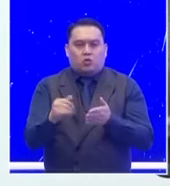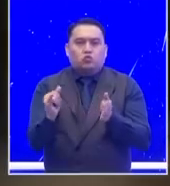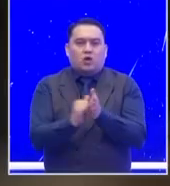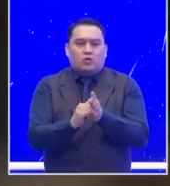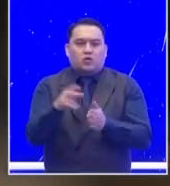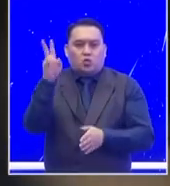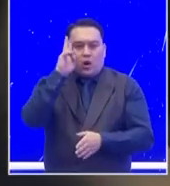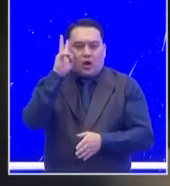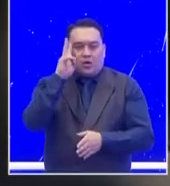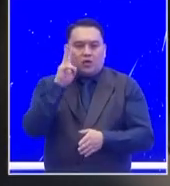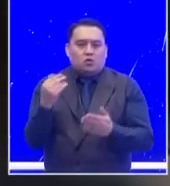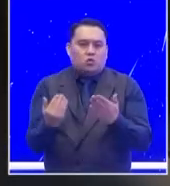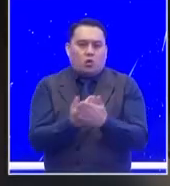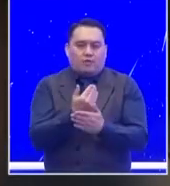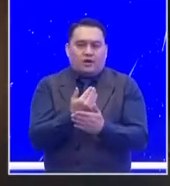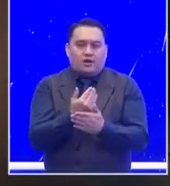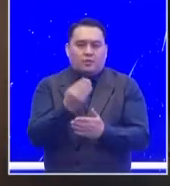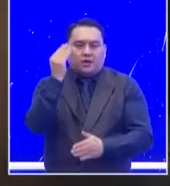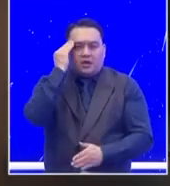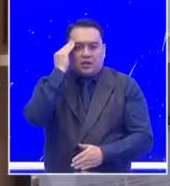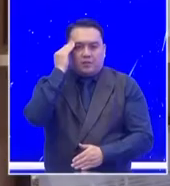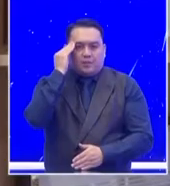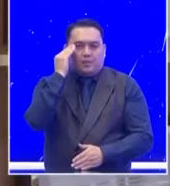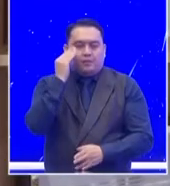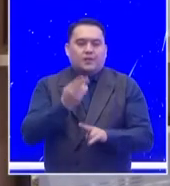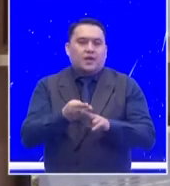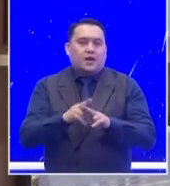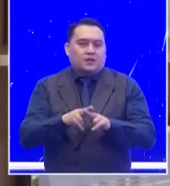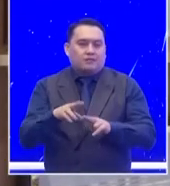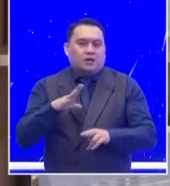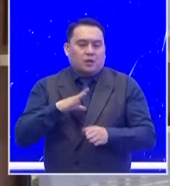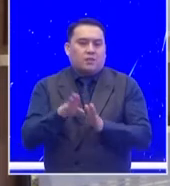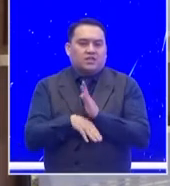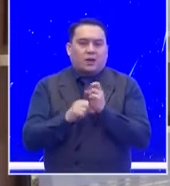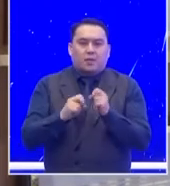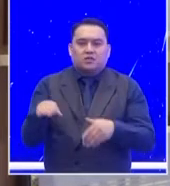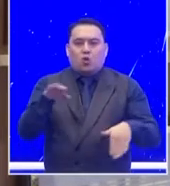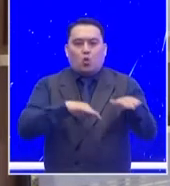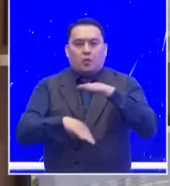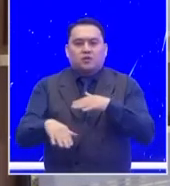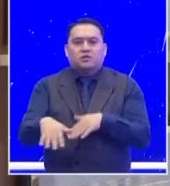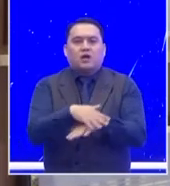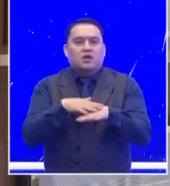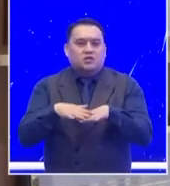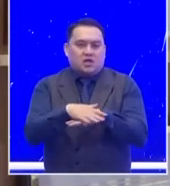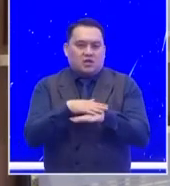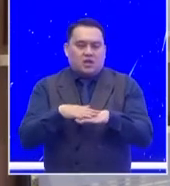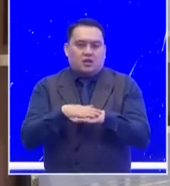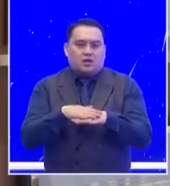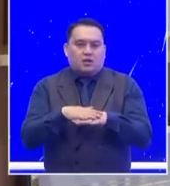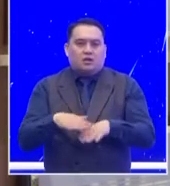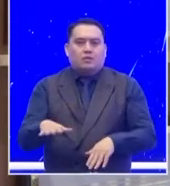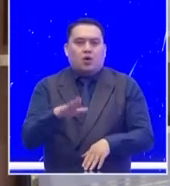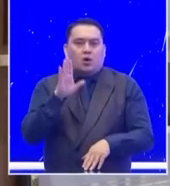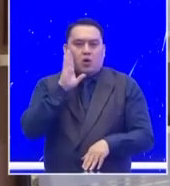туалеты современного типа. А также для безопасности купания населения на берегу